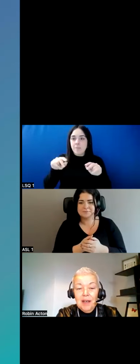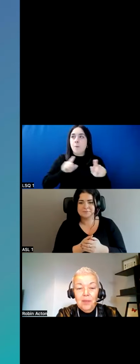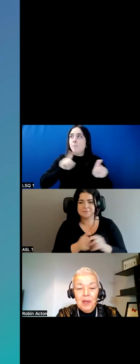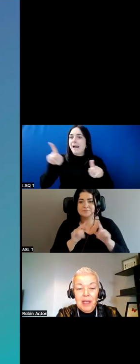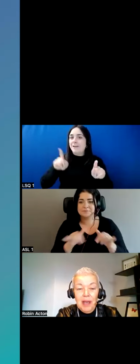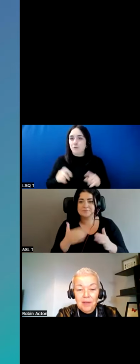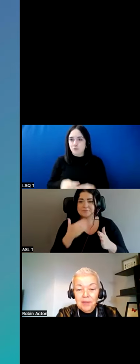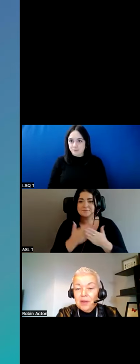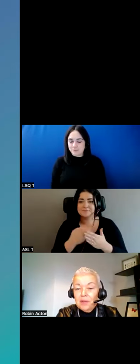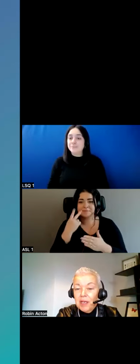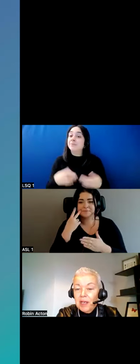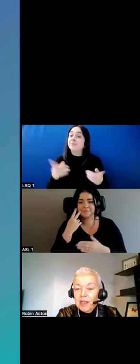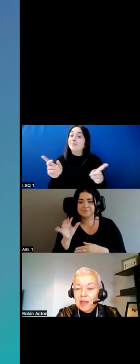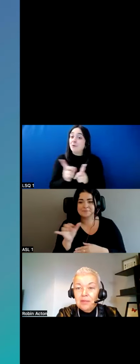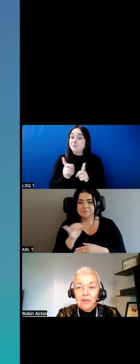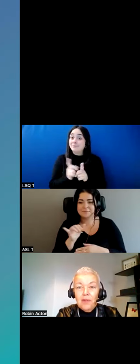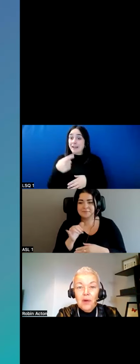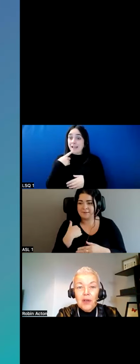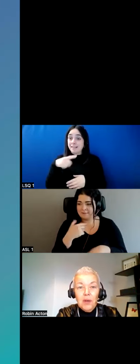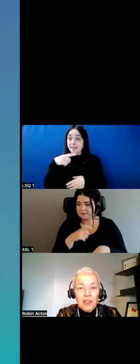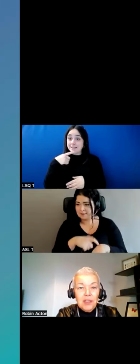C'est aussi très bien de voir